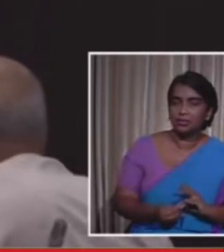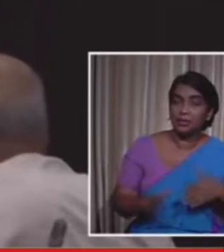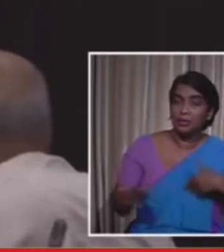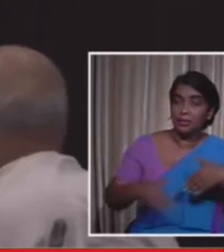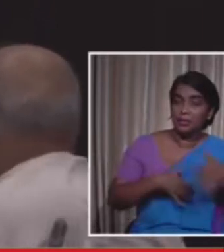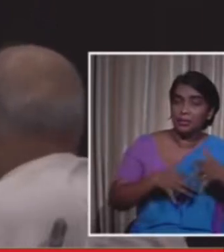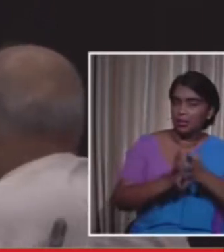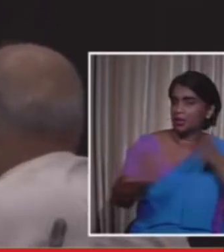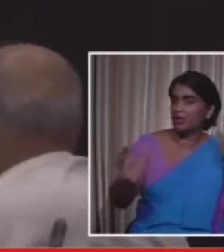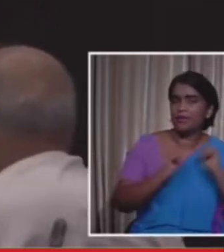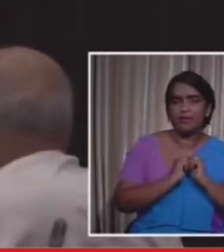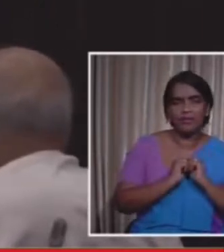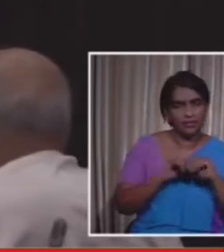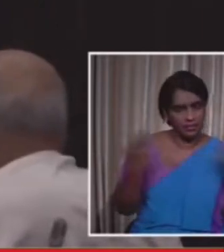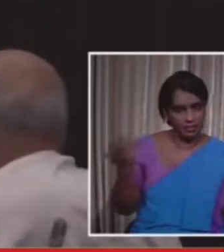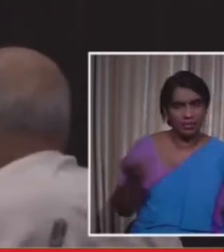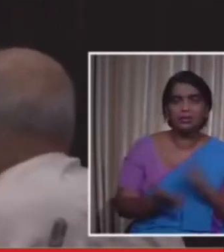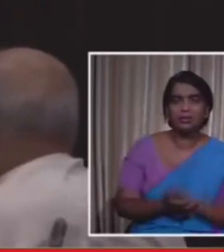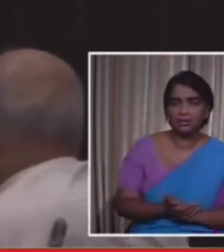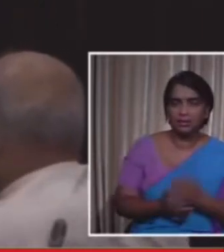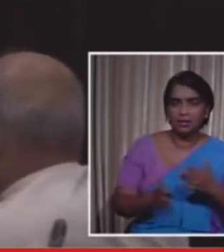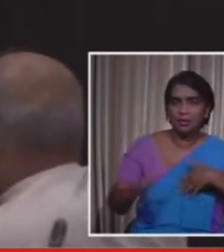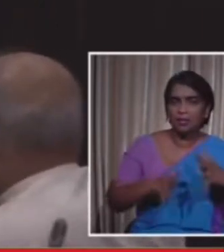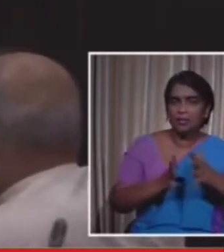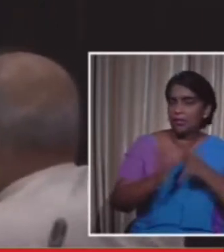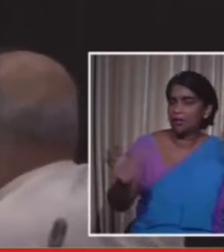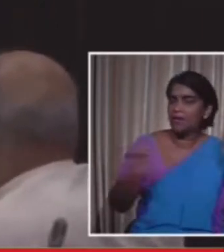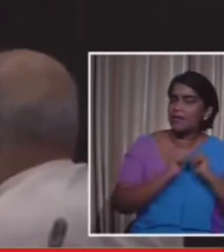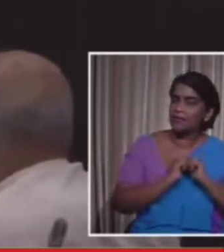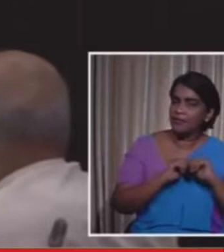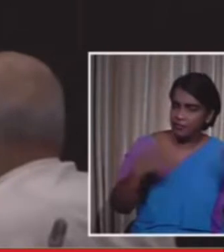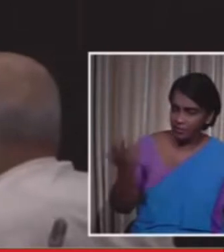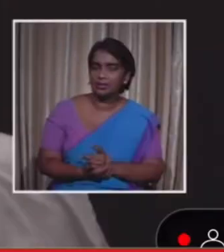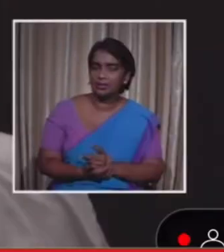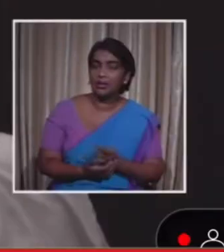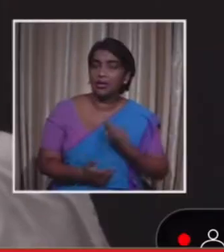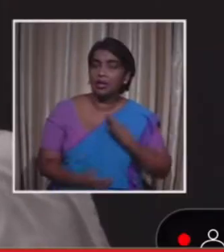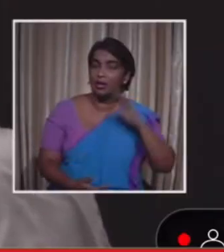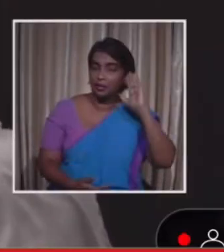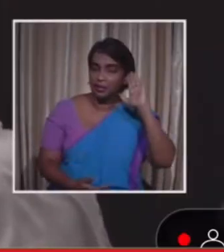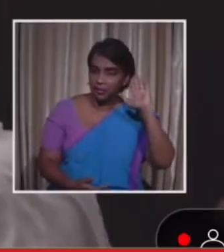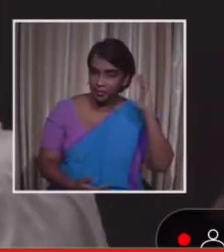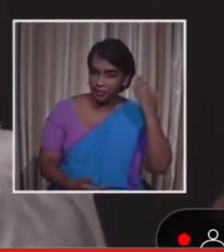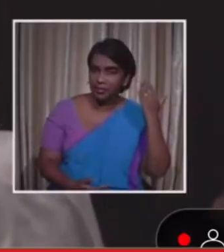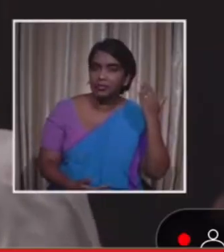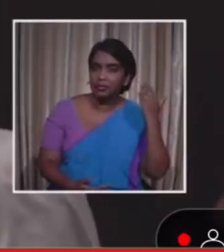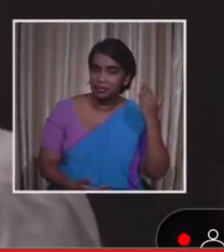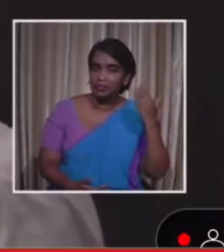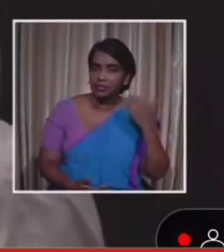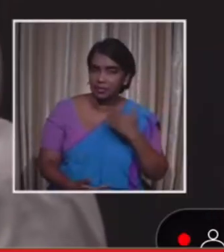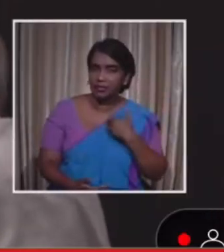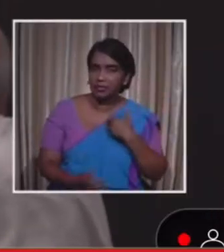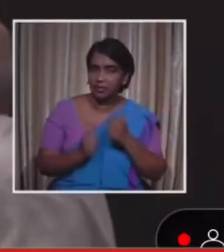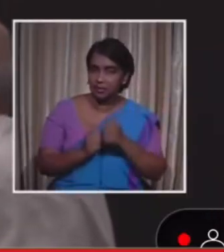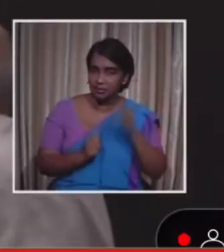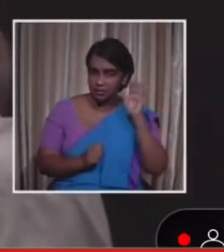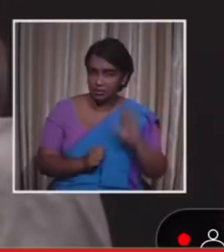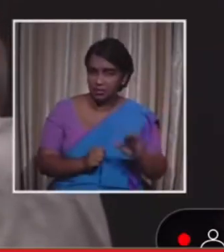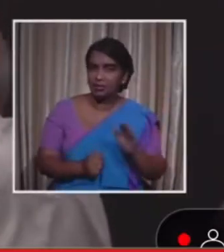පෙළපාලියන්ට වුමනා නැහැ. කිසිම පෙළපාලියක් වුමනා නැහැ. අපිට විශේෂයෙන් කරන්න තියෙන්නේ